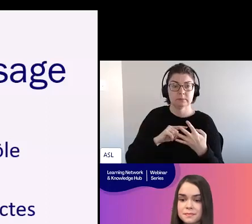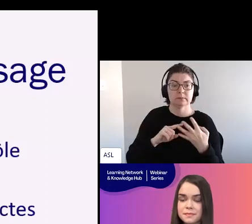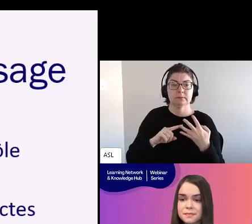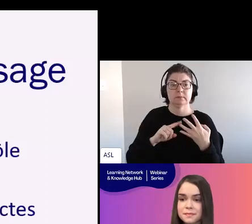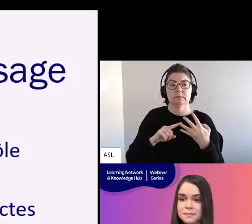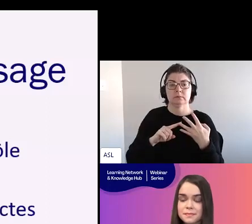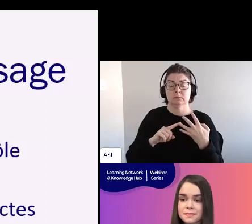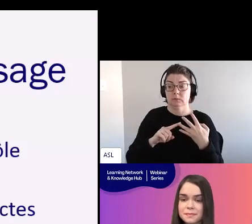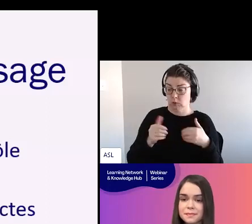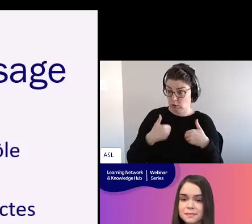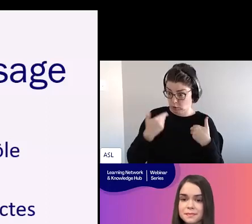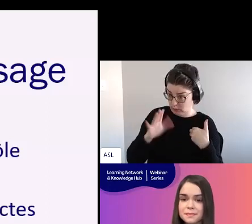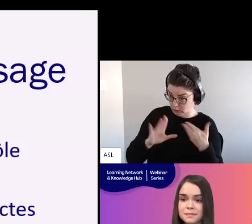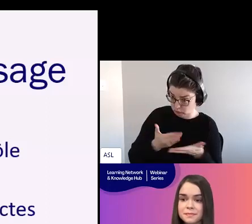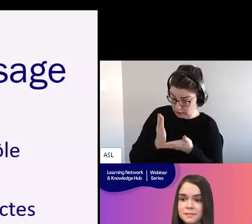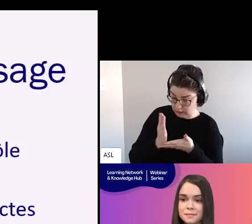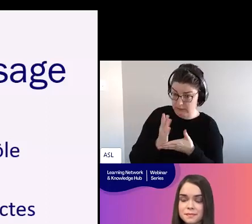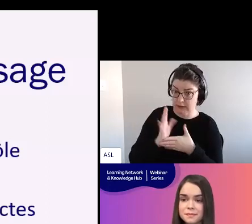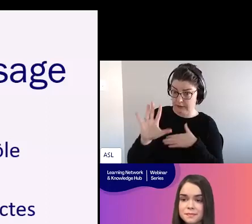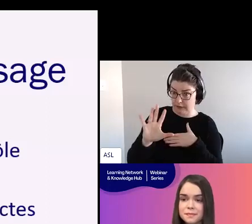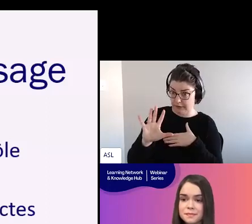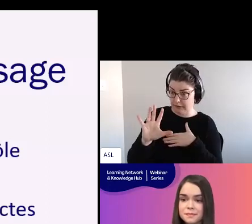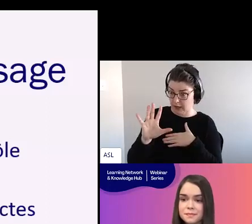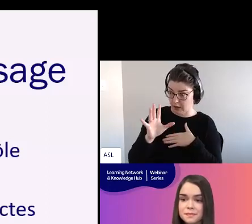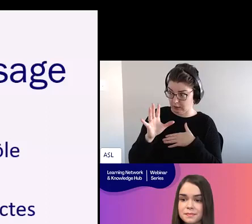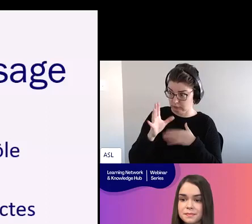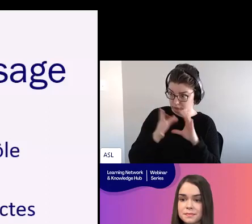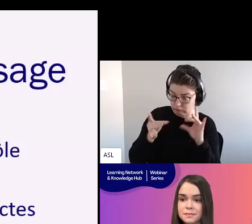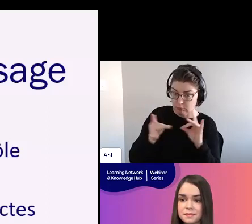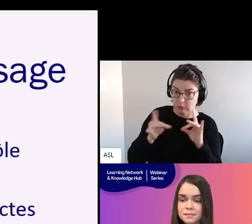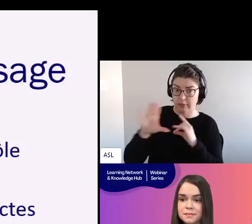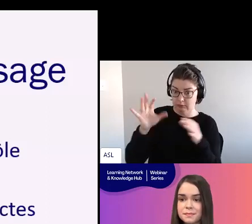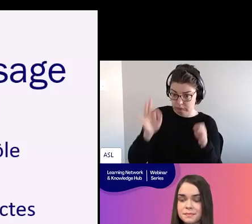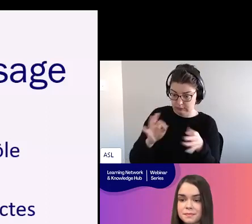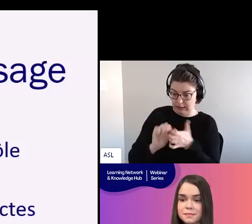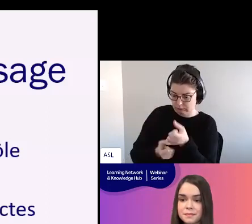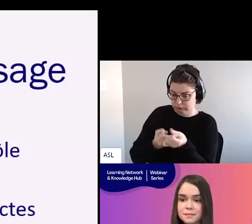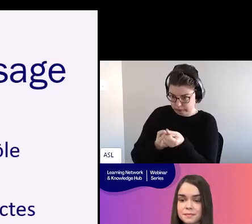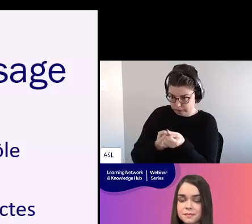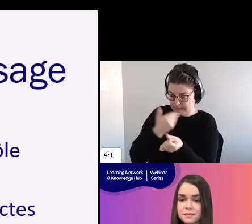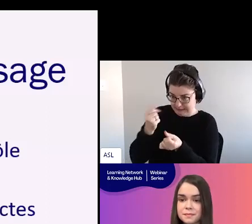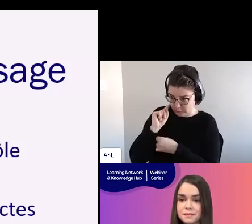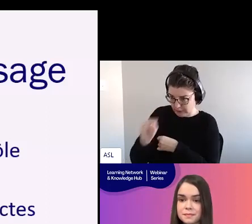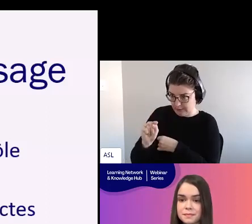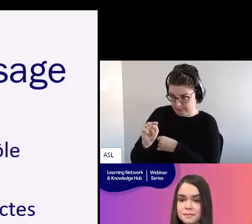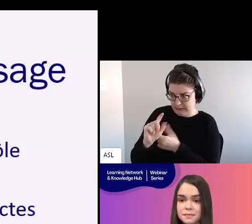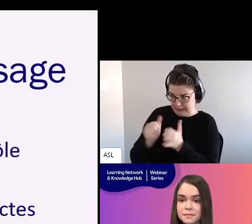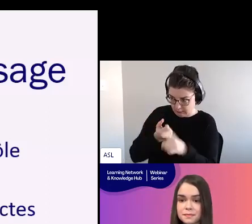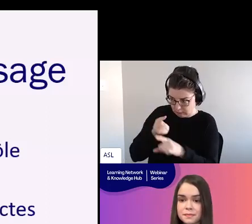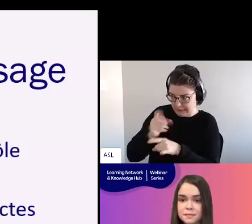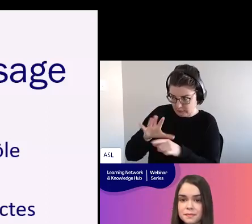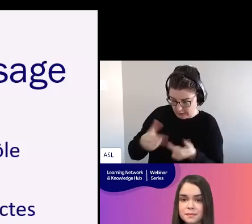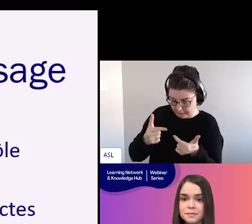on veut reconnaître l'importance de soutenir les droits des jeunes et leurs voix dans les décisions qui ont une incidence sur leur vie et